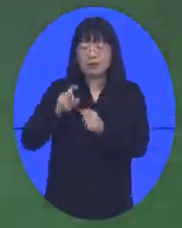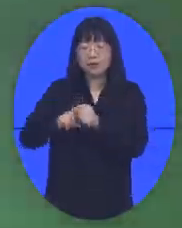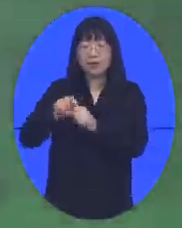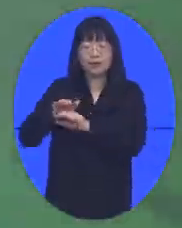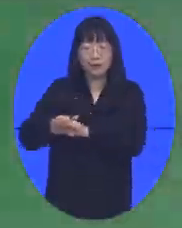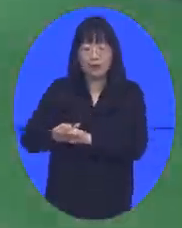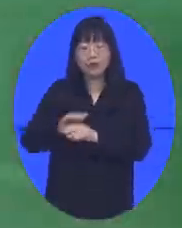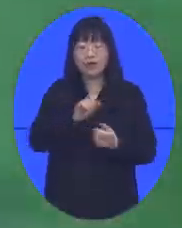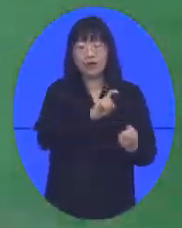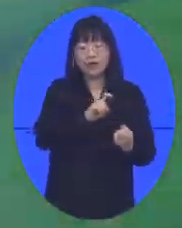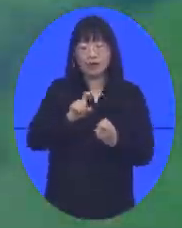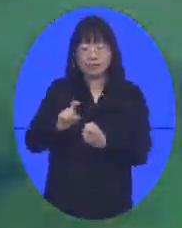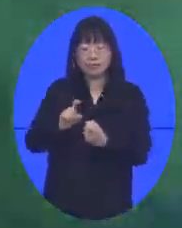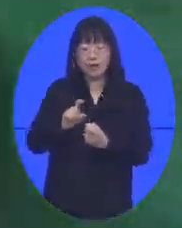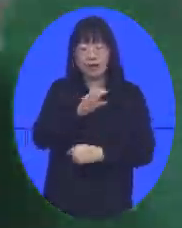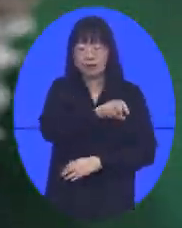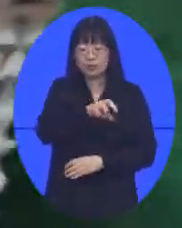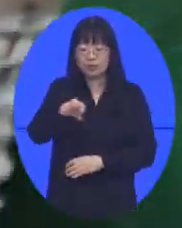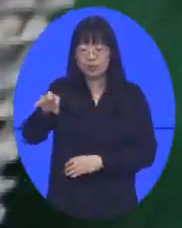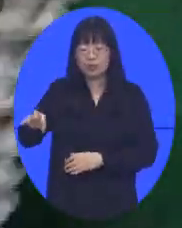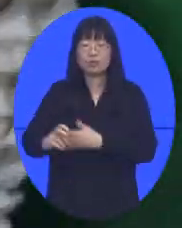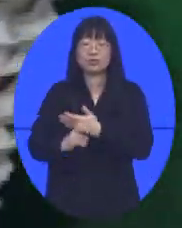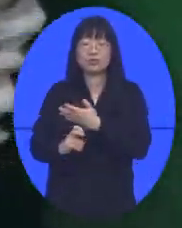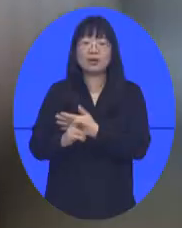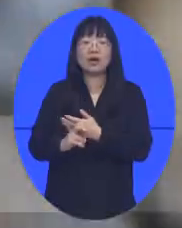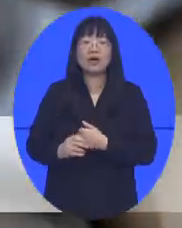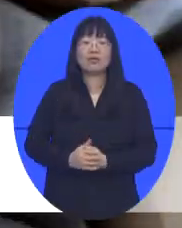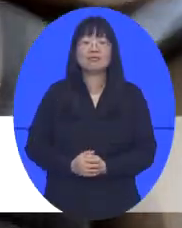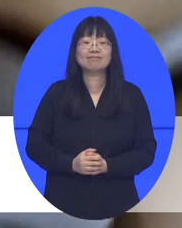보관하거나 운반, 진열하는 건 엄연한 불법입니다.